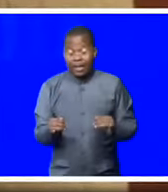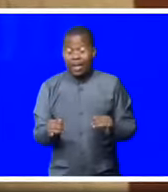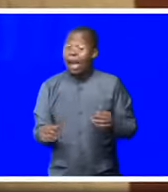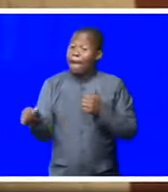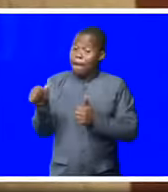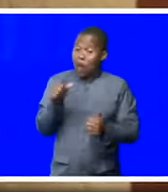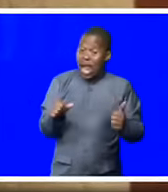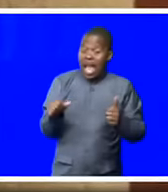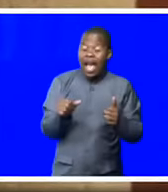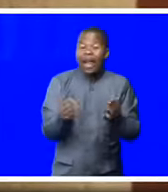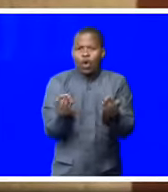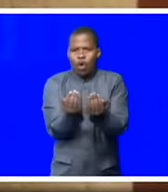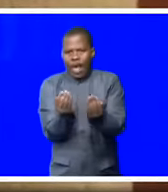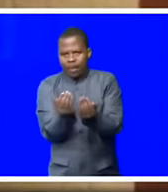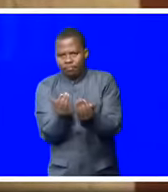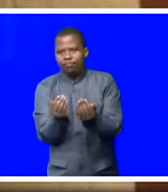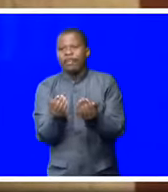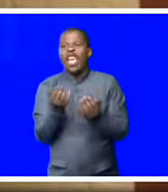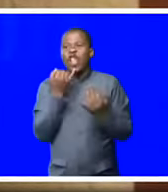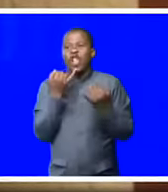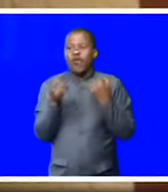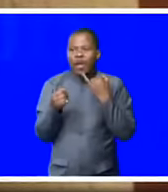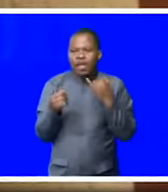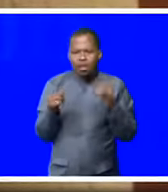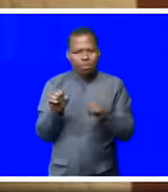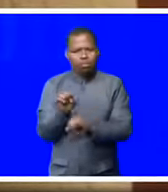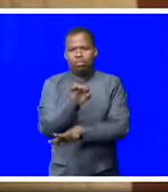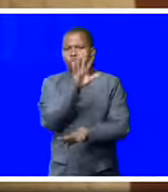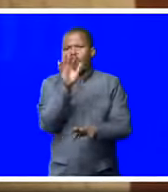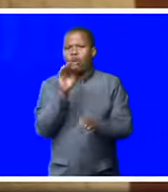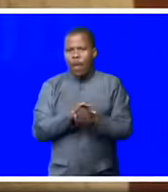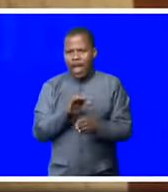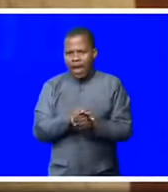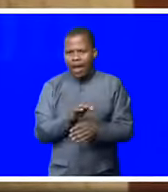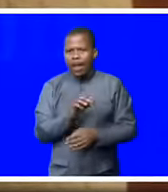nababiyele etikolweni bayohlanyela lokulobeka bakufunza la